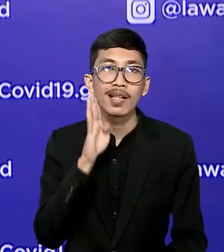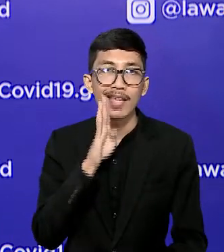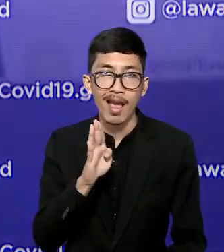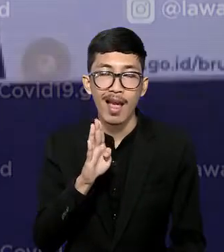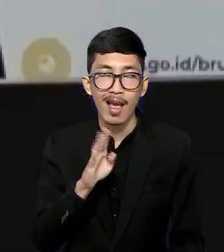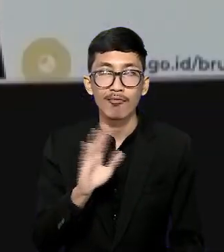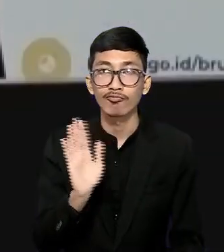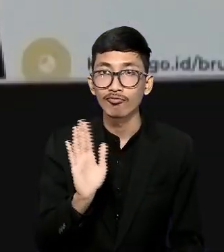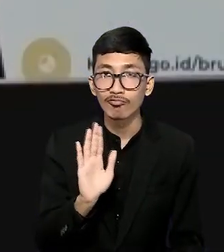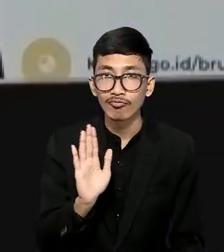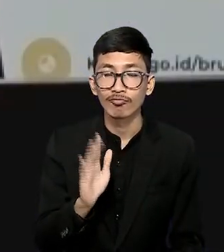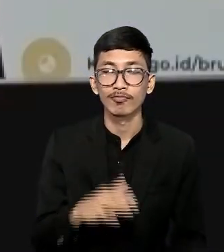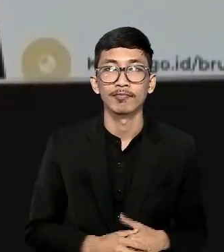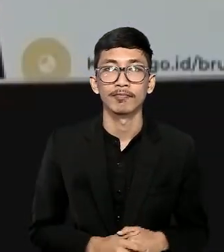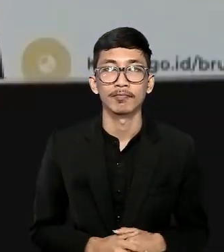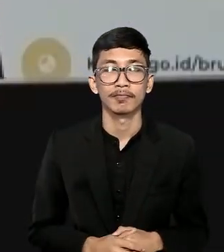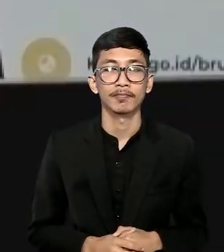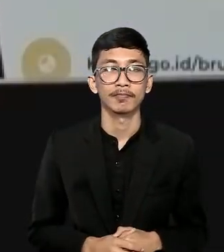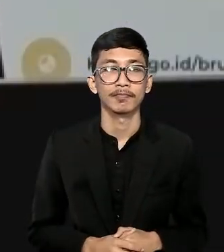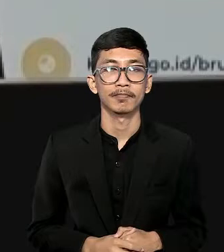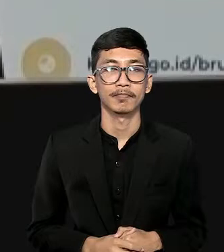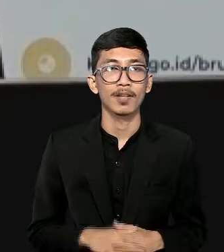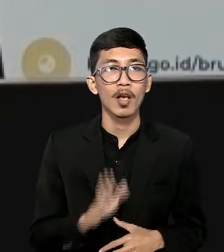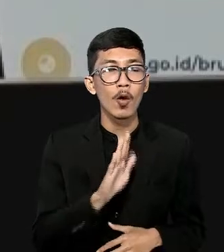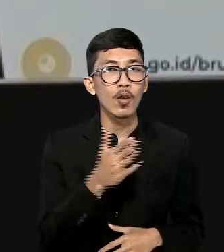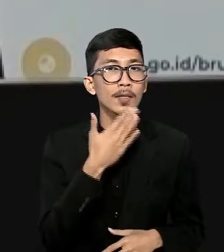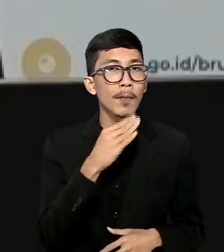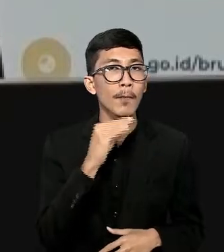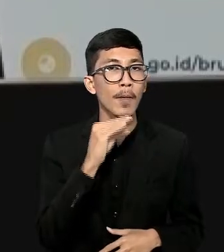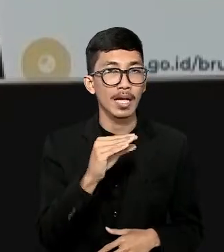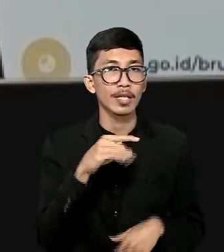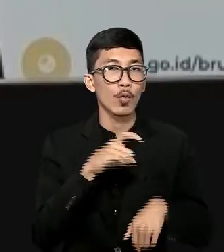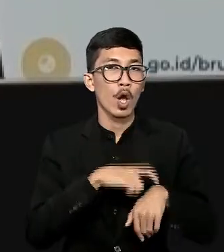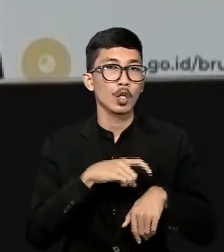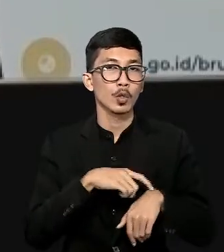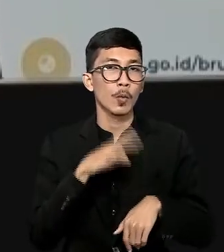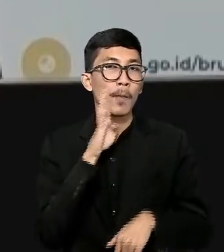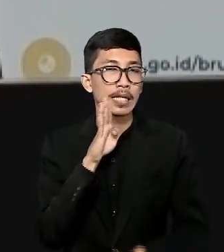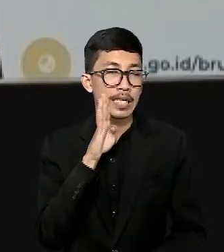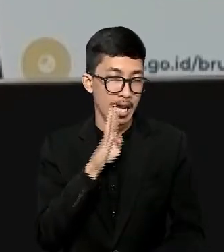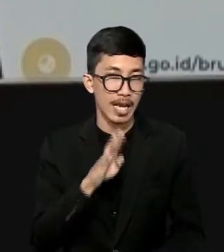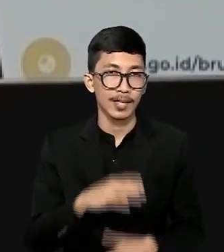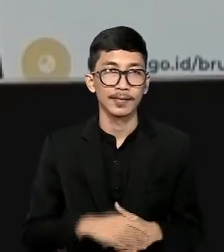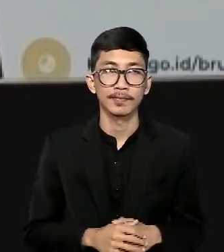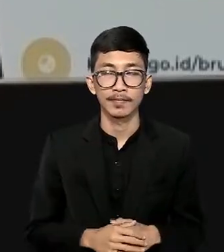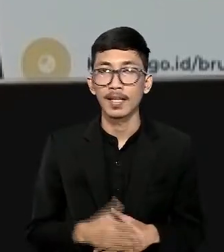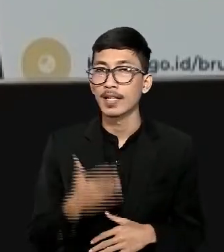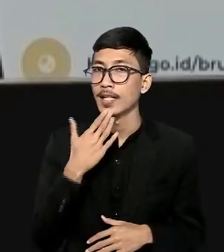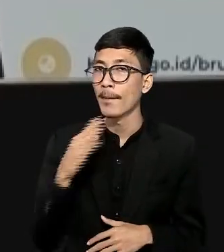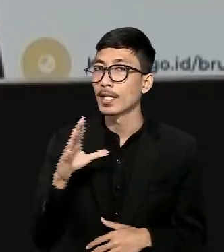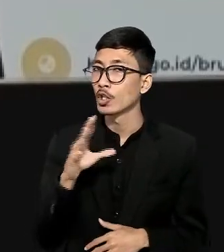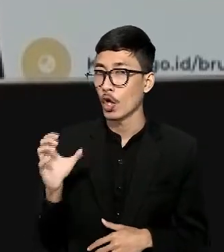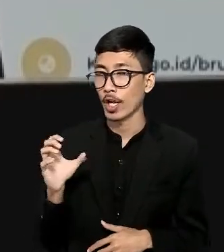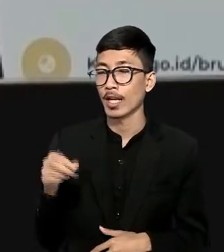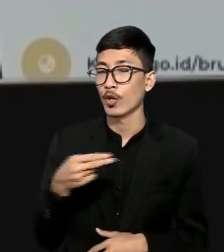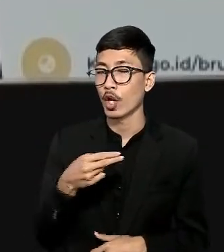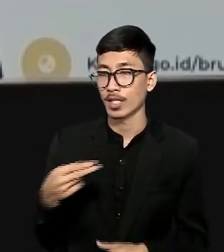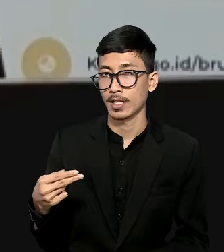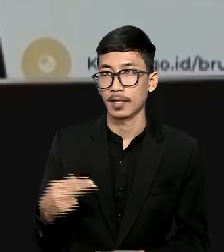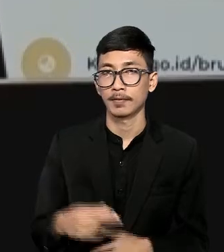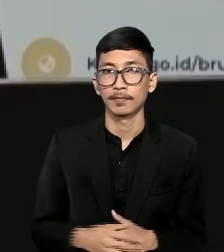buzz Mater pagi emas dan selamat sore waktu Indonesia